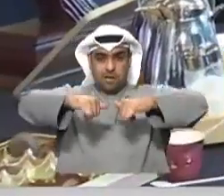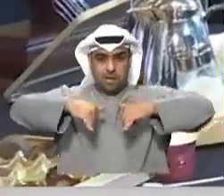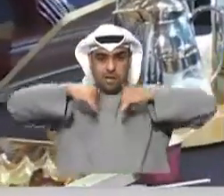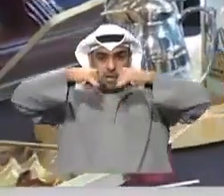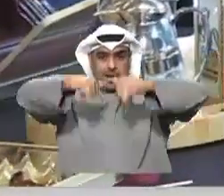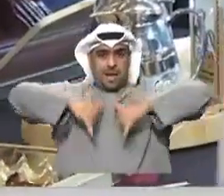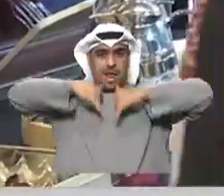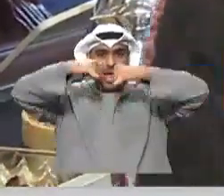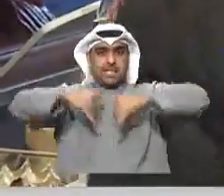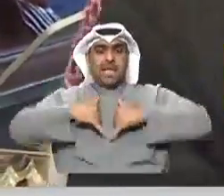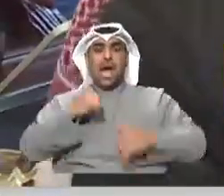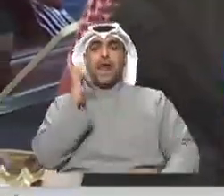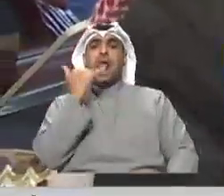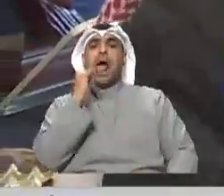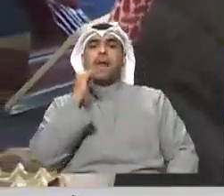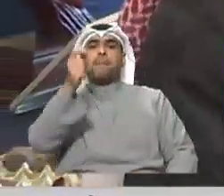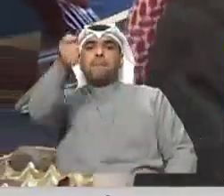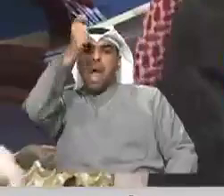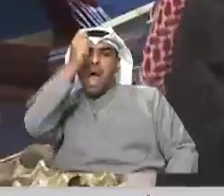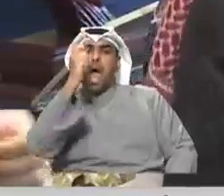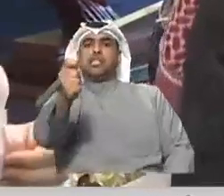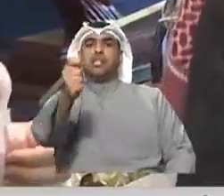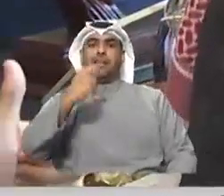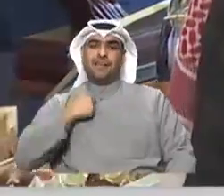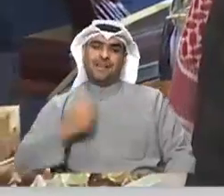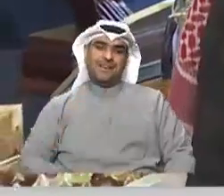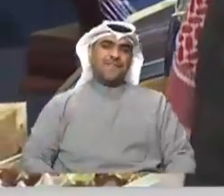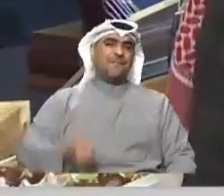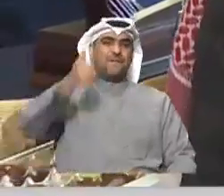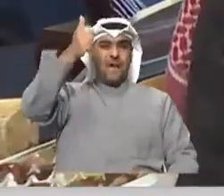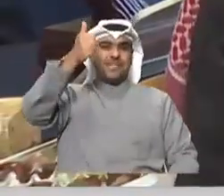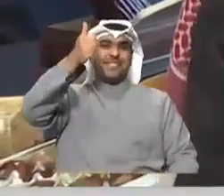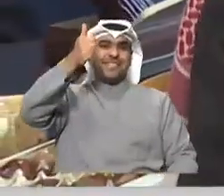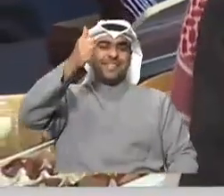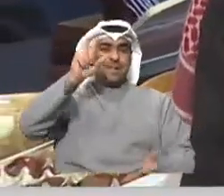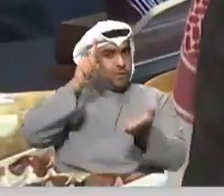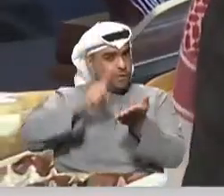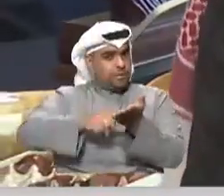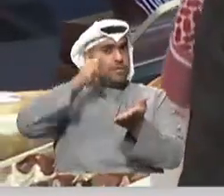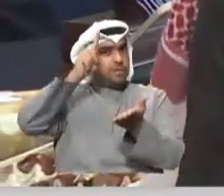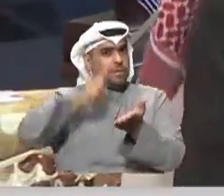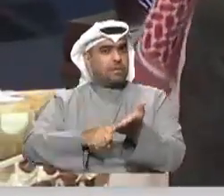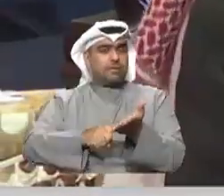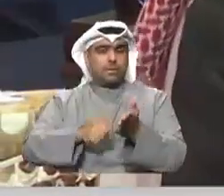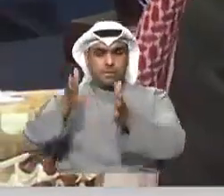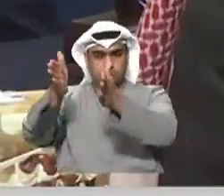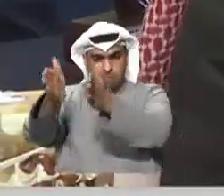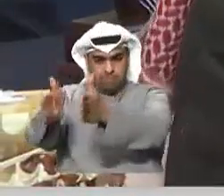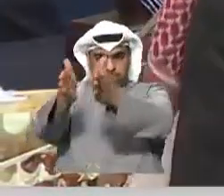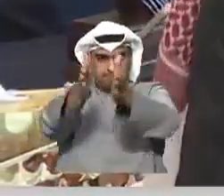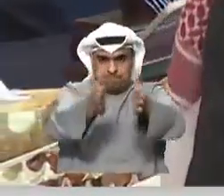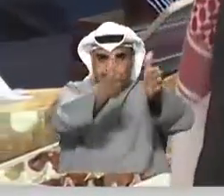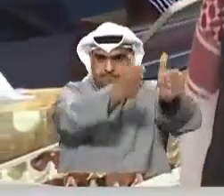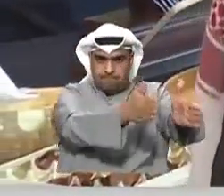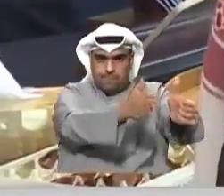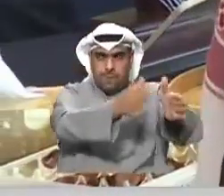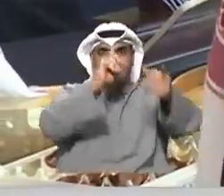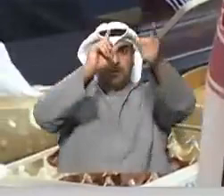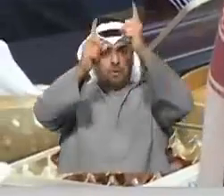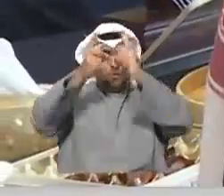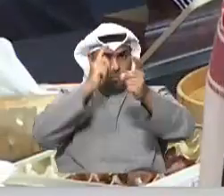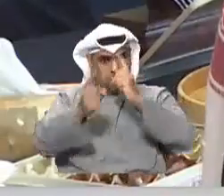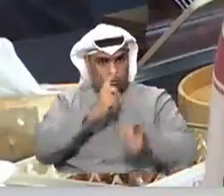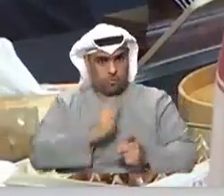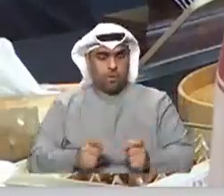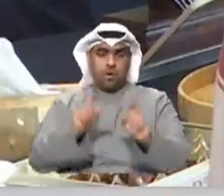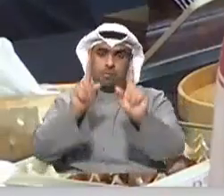مربط العبيد. بصراحة بطولة كانت أكثر من رائعة، أشكر القائمين على البطولة،